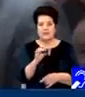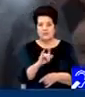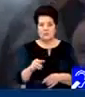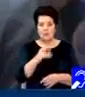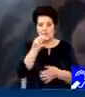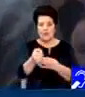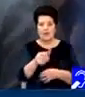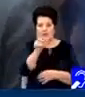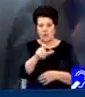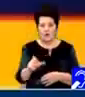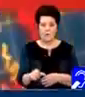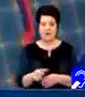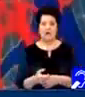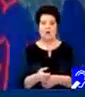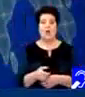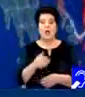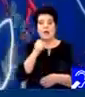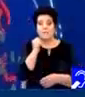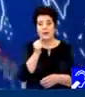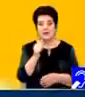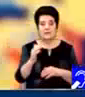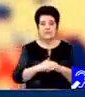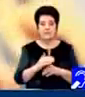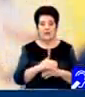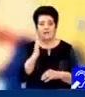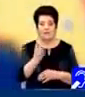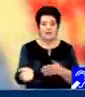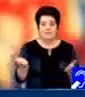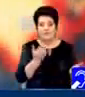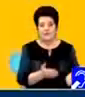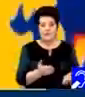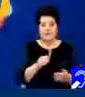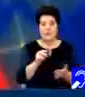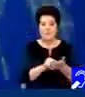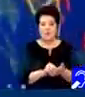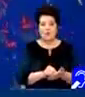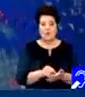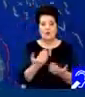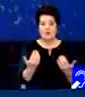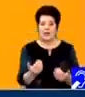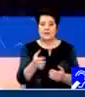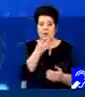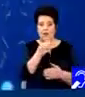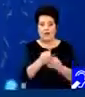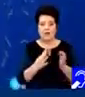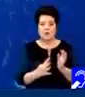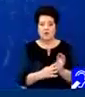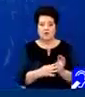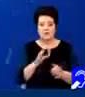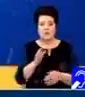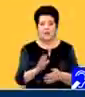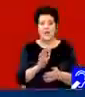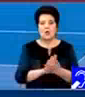la întrebările oamenilor din sală. Mâine seară, Traian Băsescu va fi invitatul emisiunii Punctul pe azi de la ora 9. Moderată de